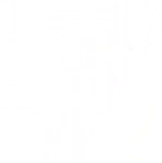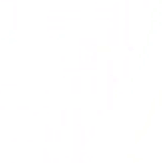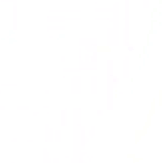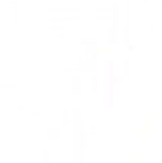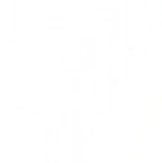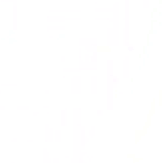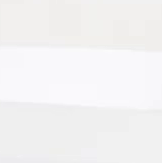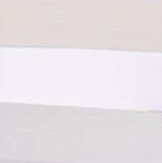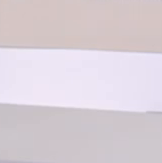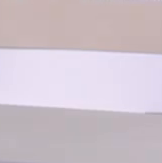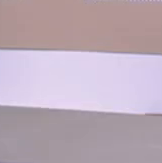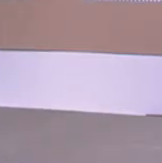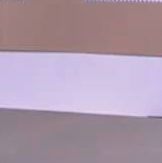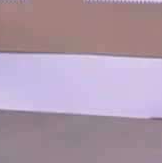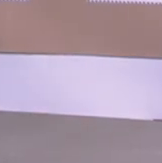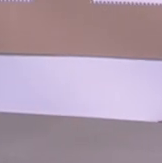KPM.